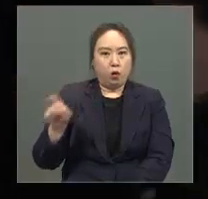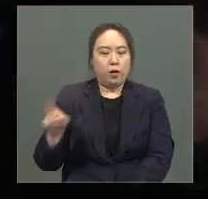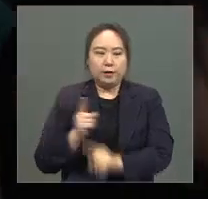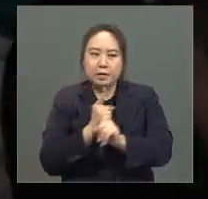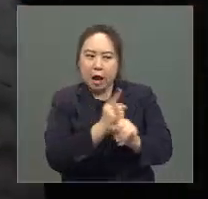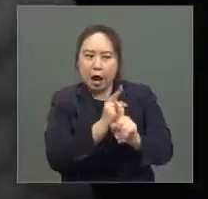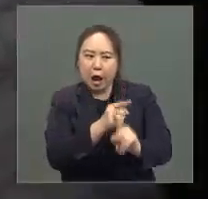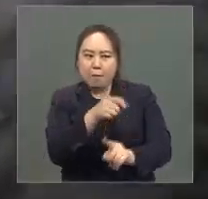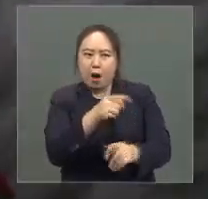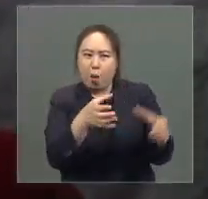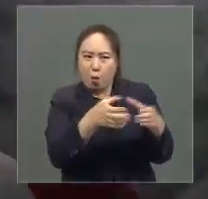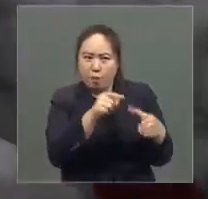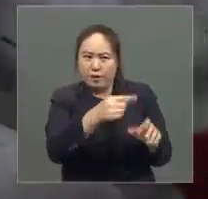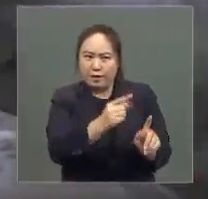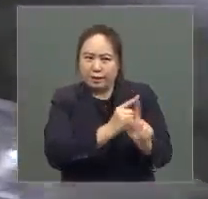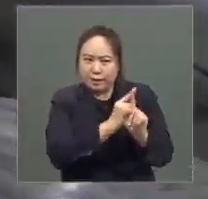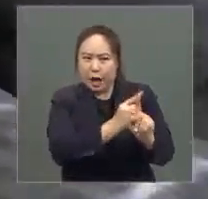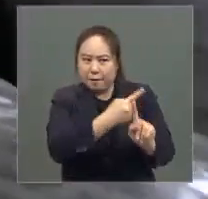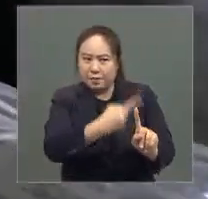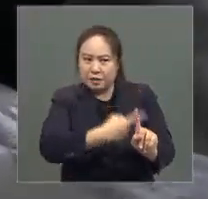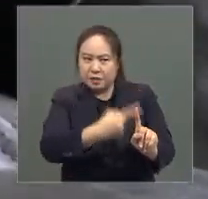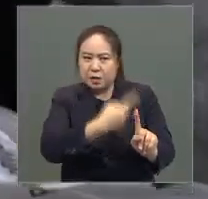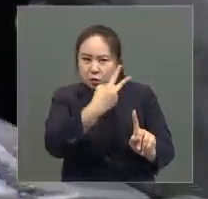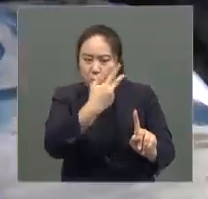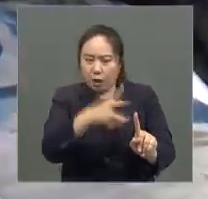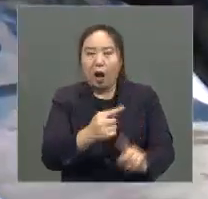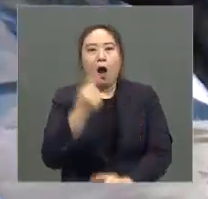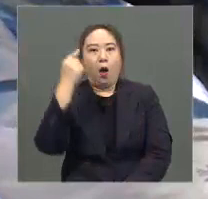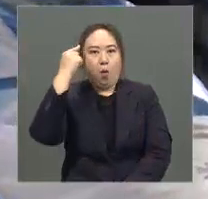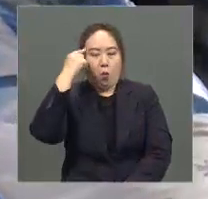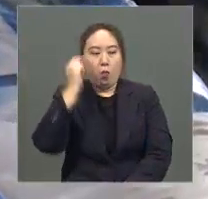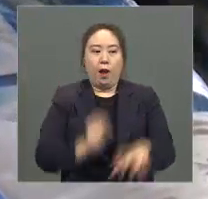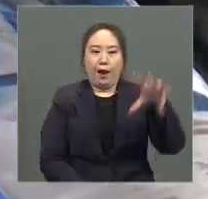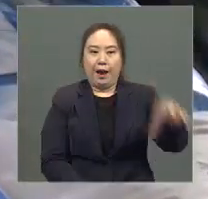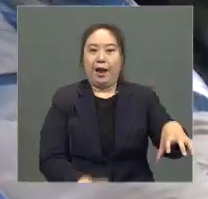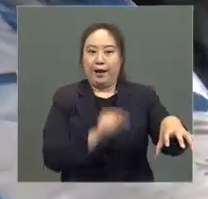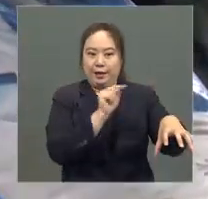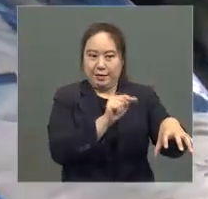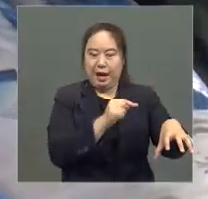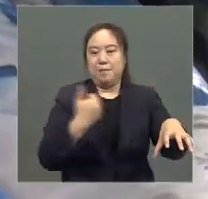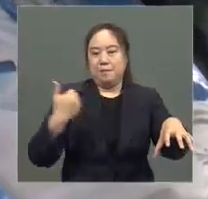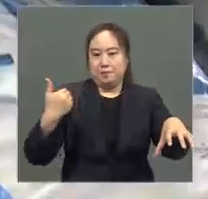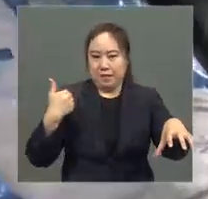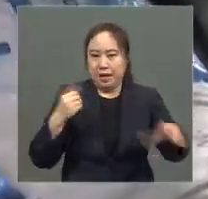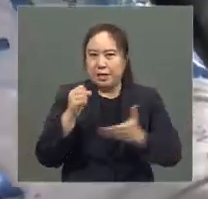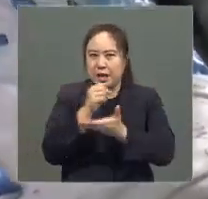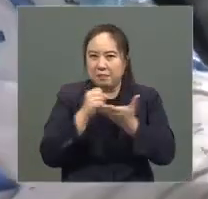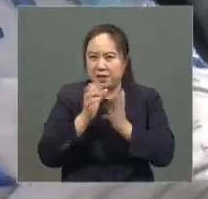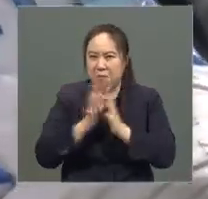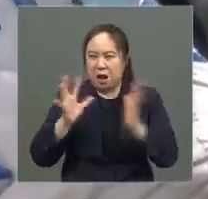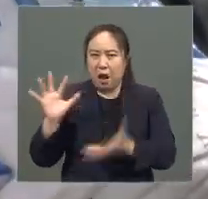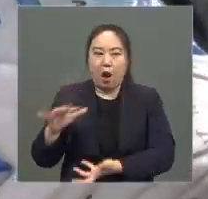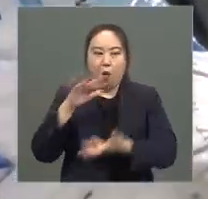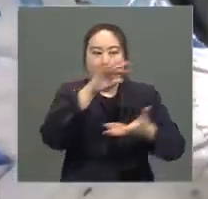ติดตามเครือข่ายนี้มายาวนานถึง 2เดือนจนกระทั่งทราบว่าโกดังแห่งนี้เนี่ยมีการนำเคตะมินจำนวนมาก